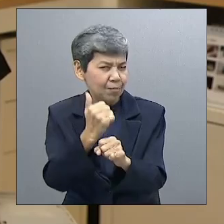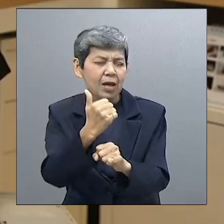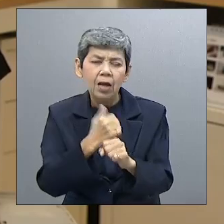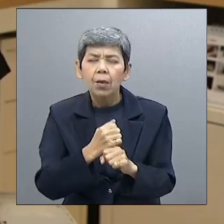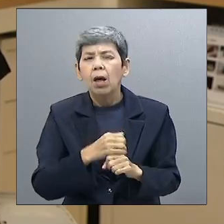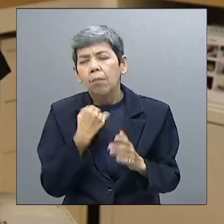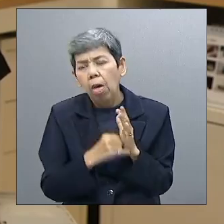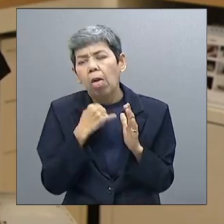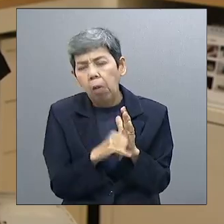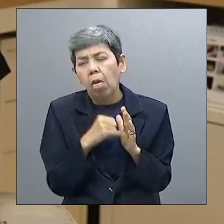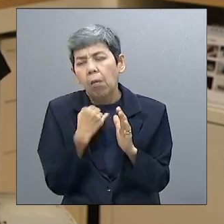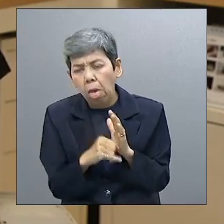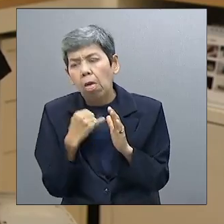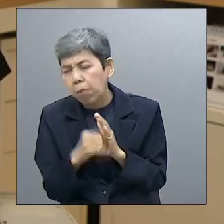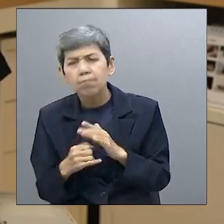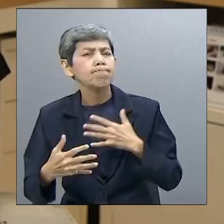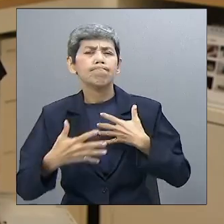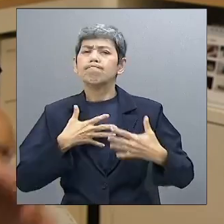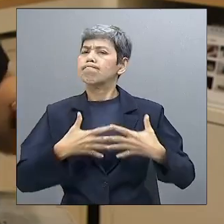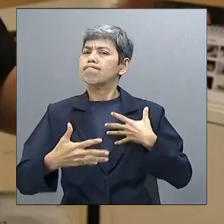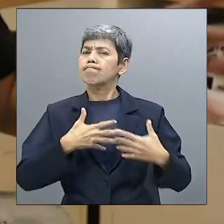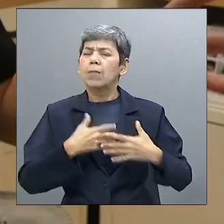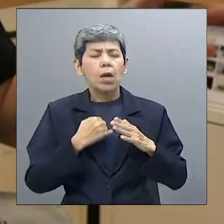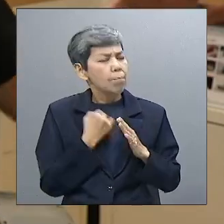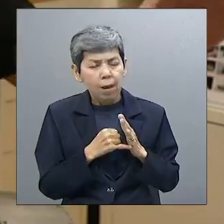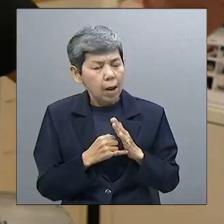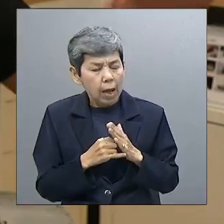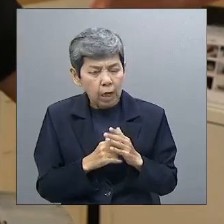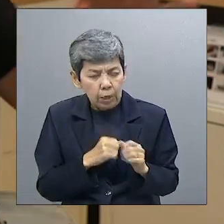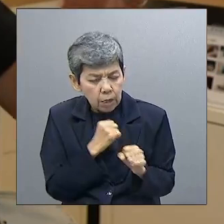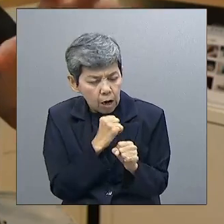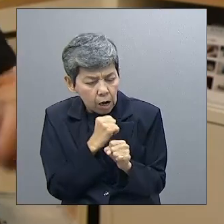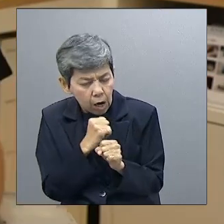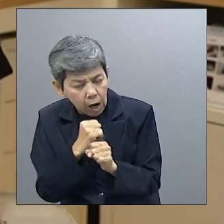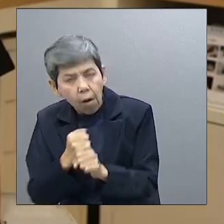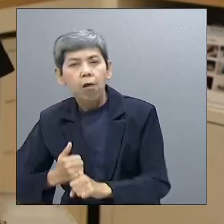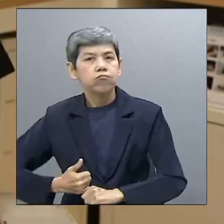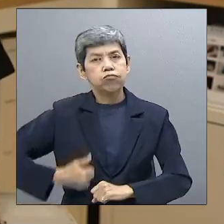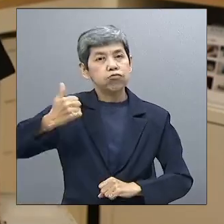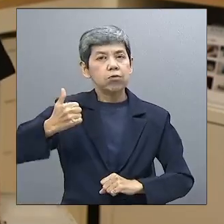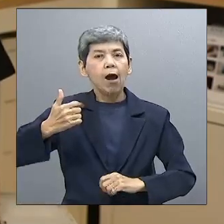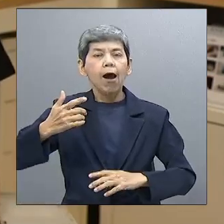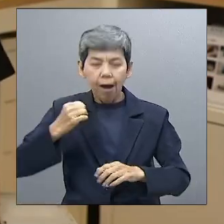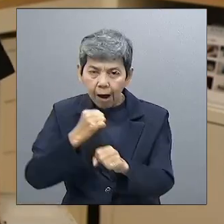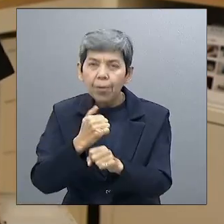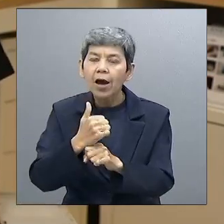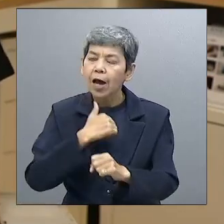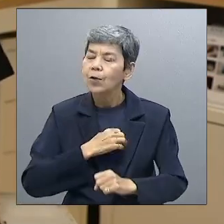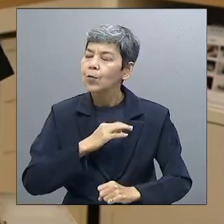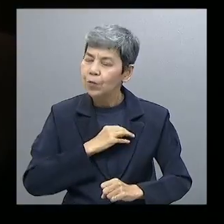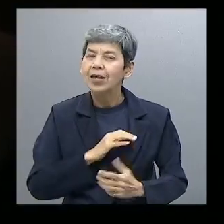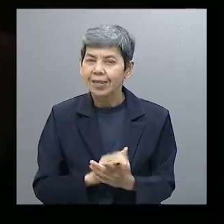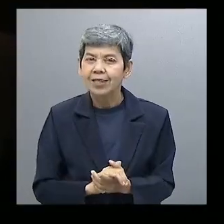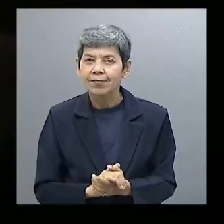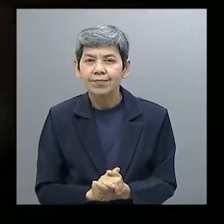ายครั้งคือหลายคนอาจจะไม่รู้ว่าไอ้สิ่งที่เห็นจนสุดท้ายเนี่ยเสร็จสมบูรณ์เนี่ยมันผ่านความล้มเหลวมากี่ครั้